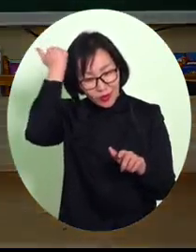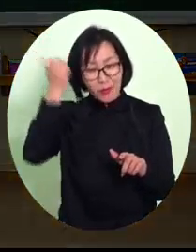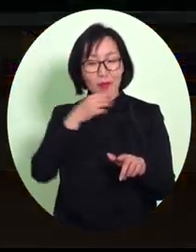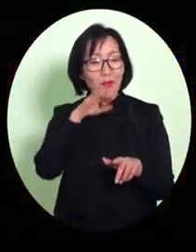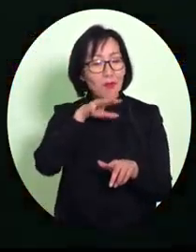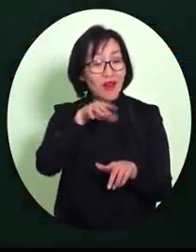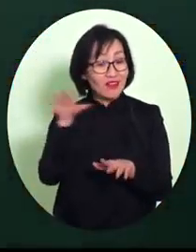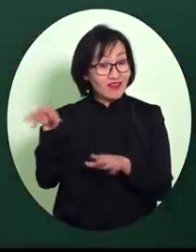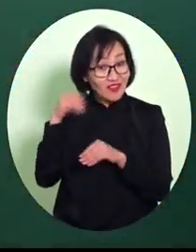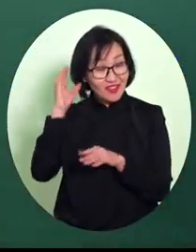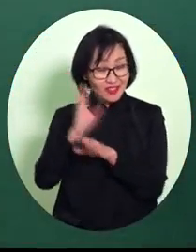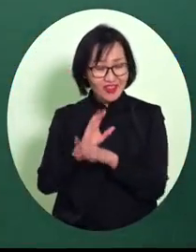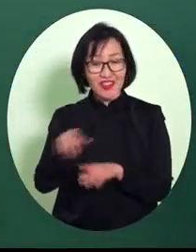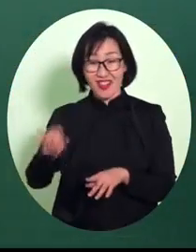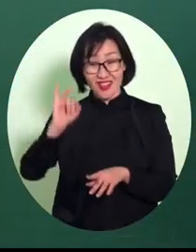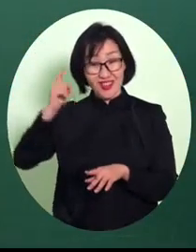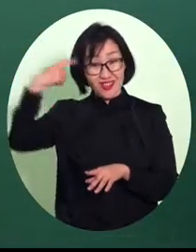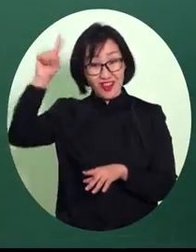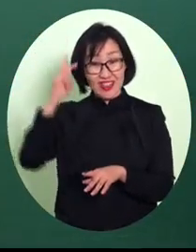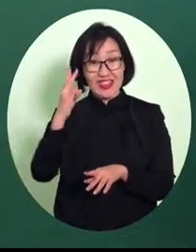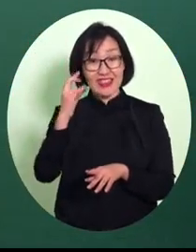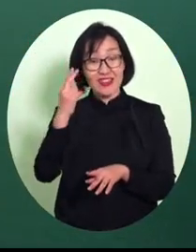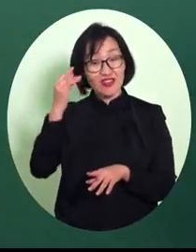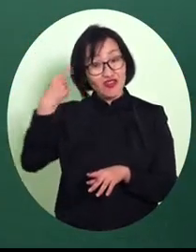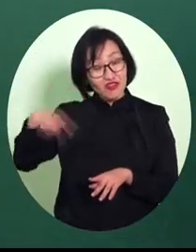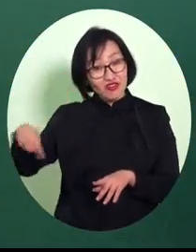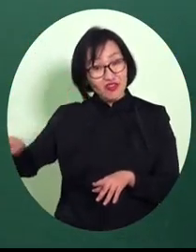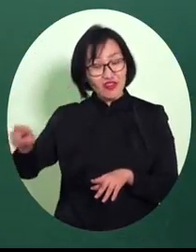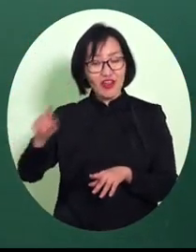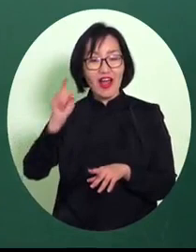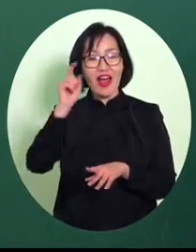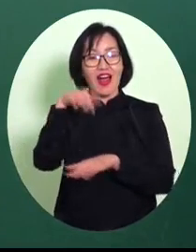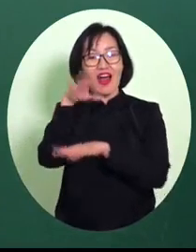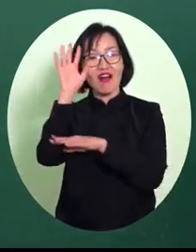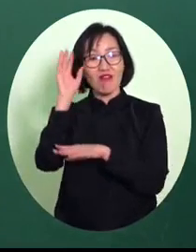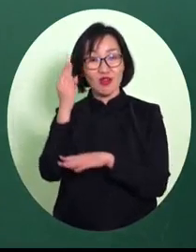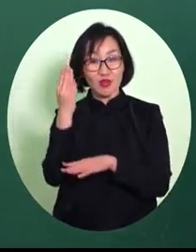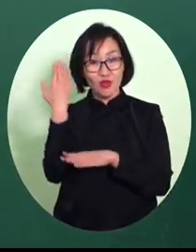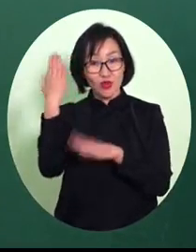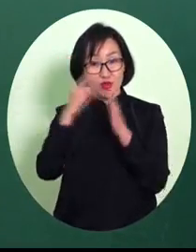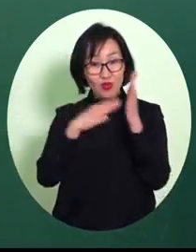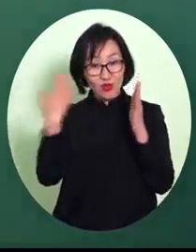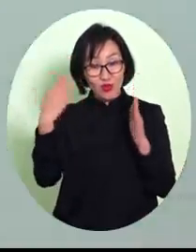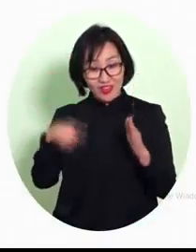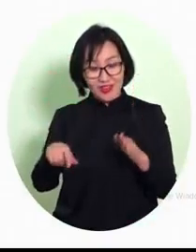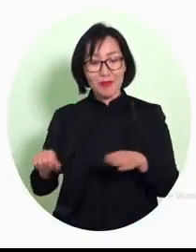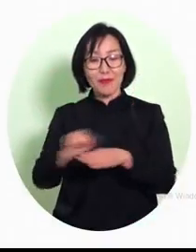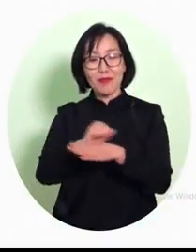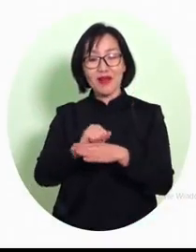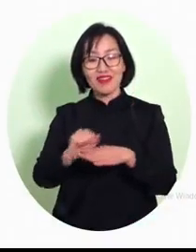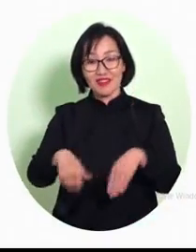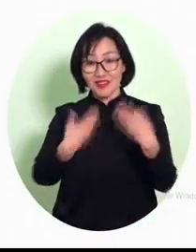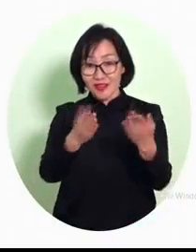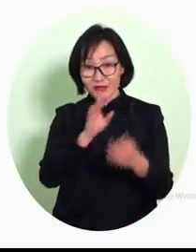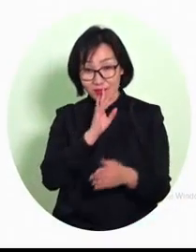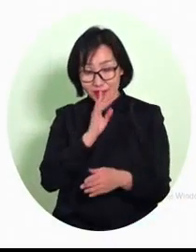нийлүүлнэ. За энэ манай их зохиолч Даштаржин Нацагдаржин хавар шүлгийг өнөөдрийн баттгал хичээлдээ багш нь